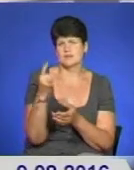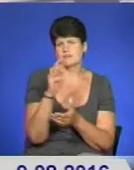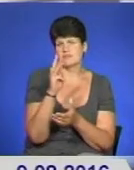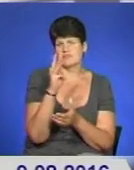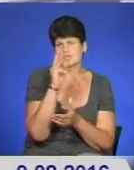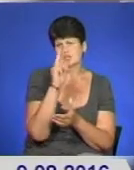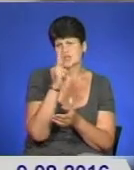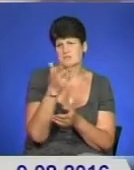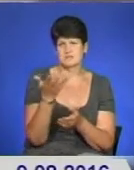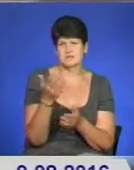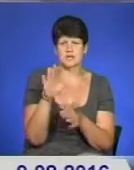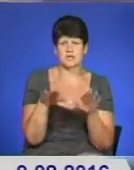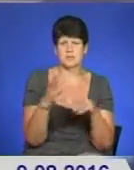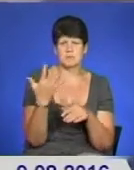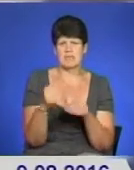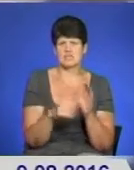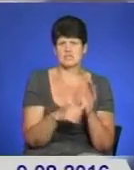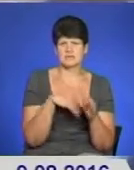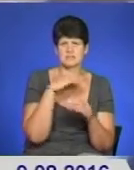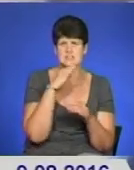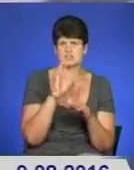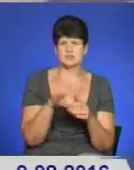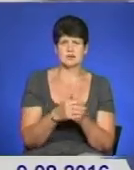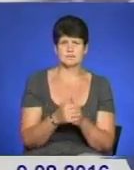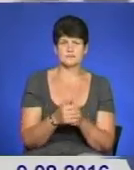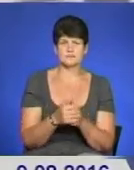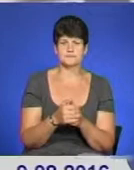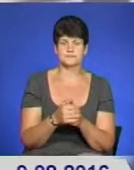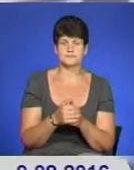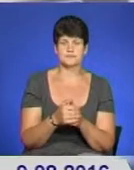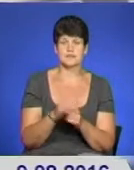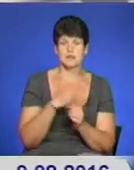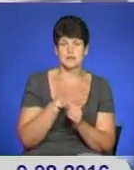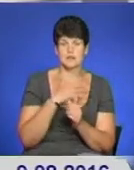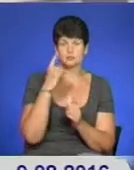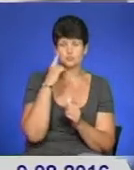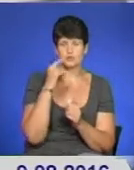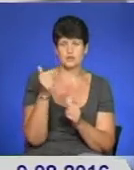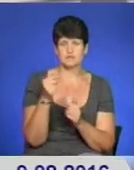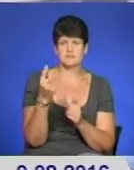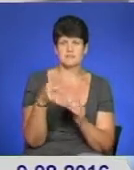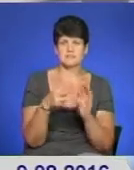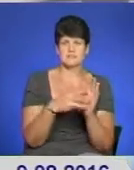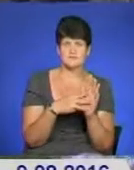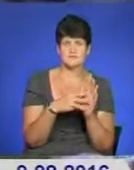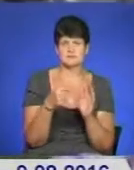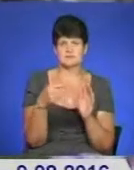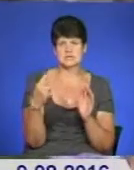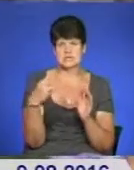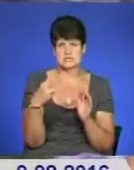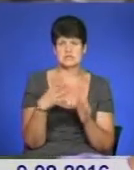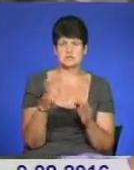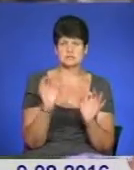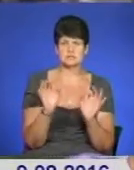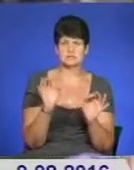кг 5-6 вистарчає з а я думаю грн 28-30 коштує дуже